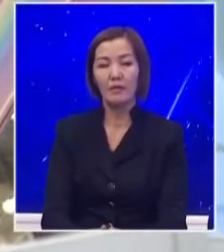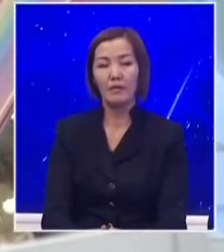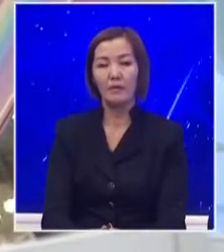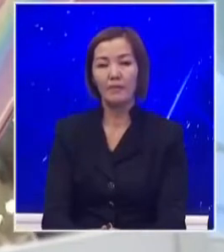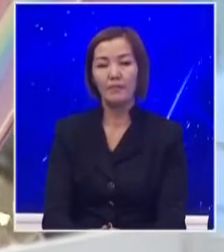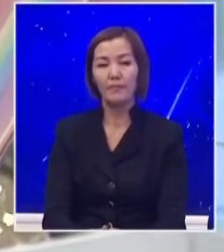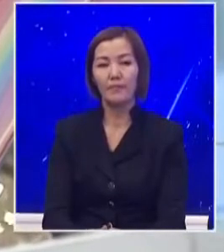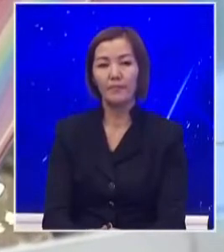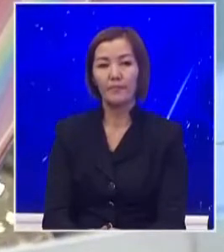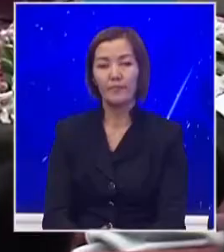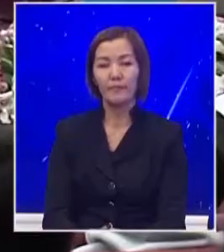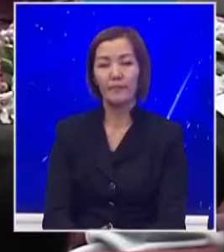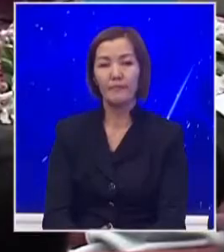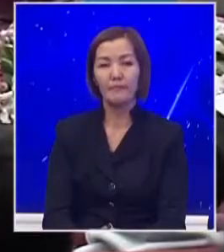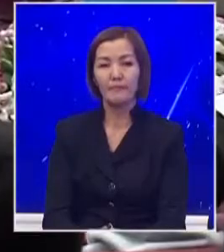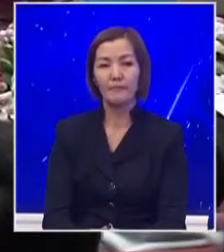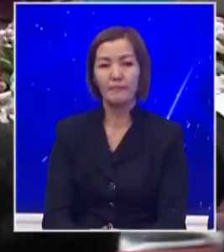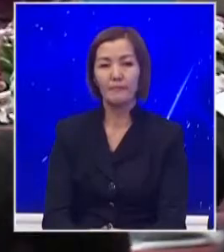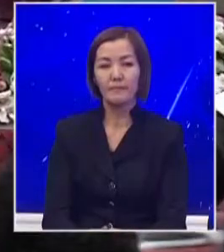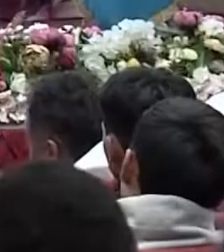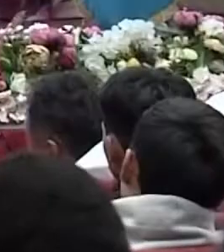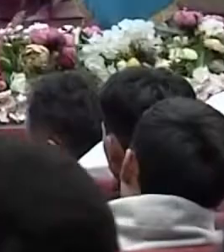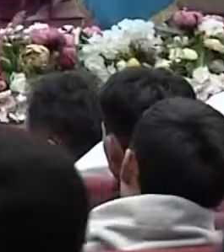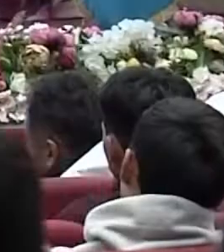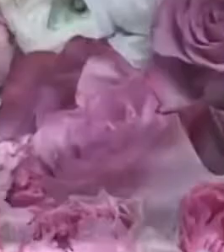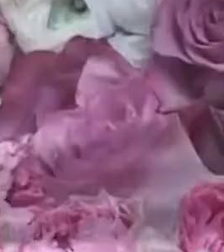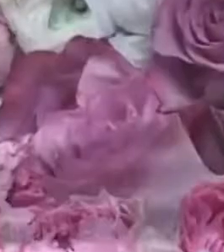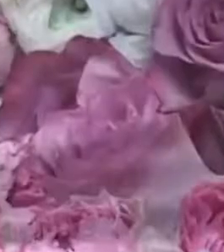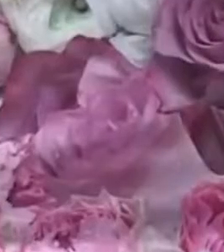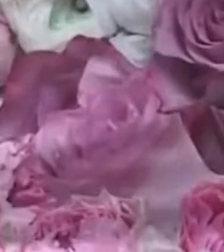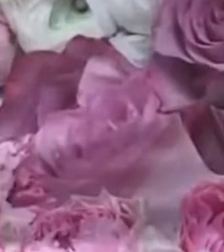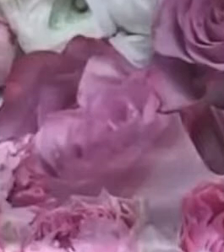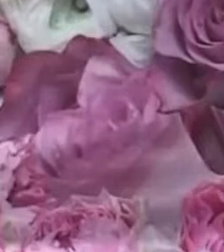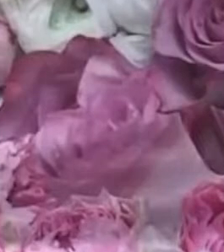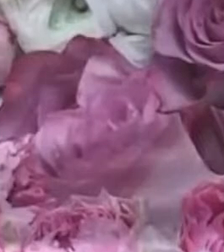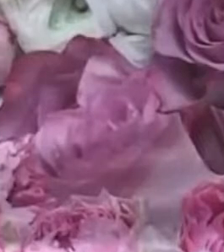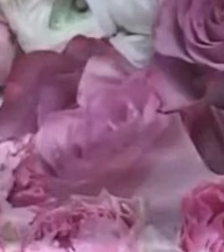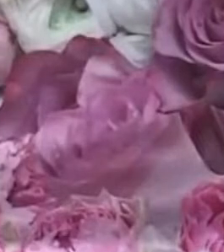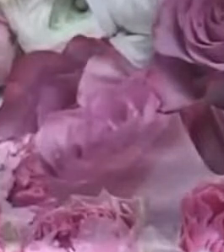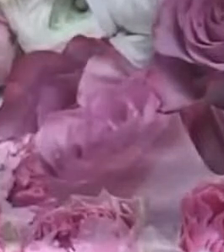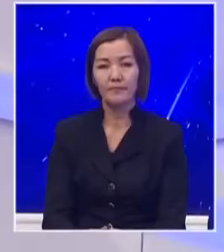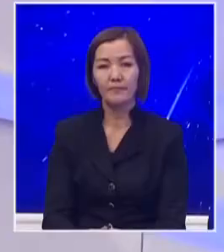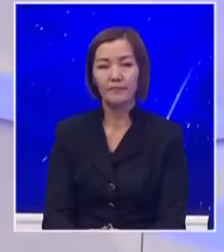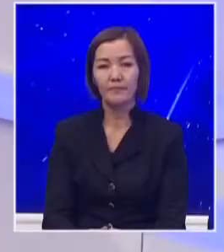что тягать гири никогда не поздно. Кундузнур Махамбетова, Жархан Шантаев, телеканал ЖЭТСУ.